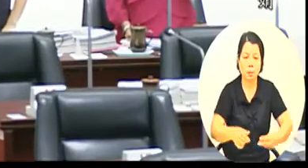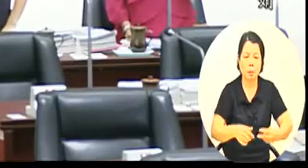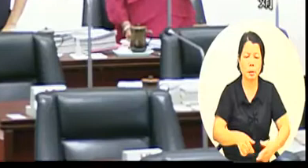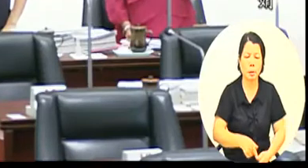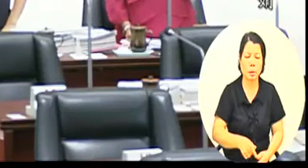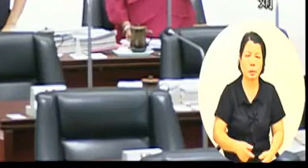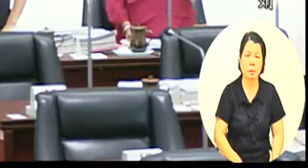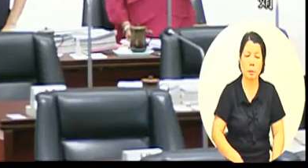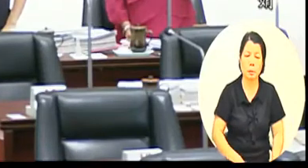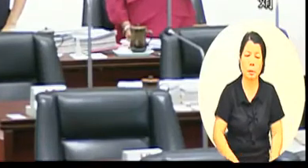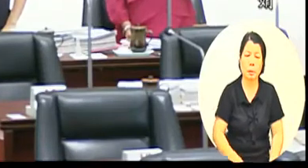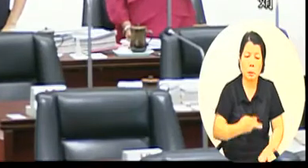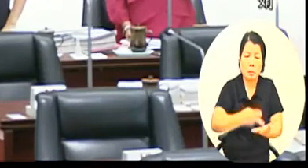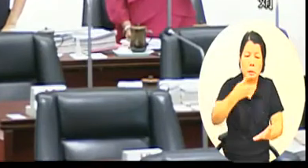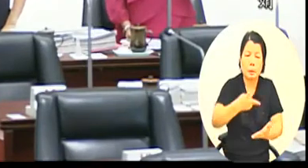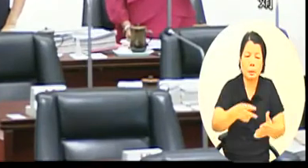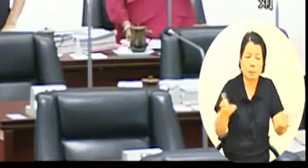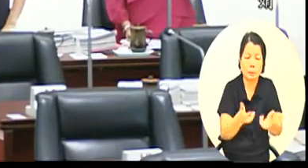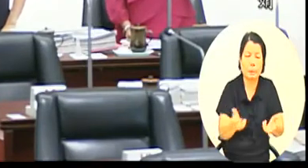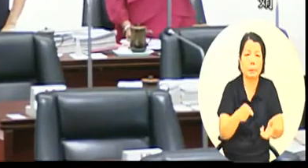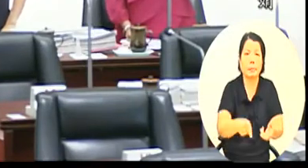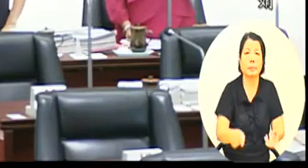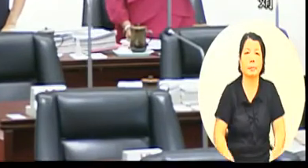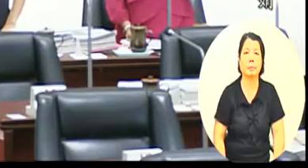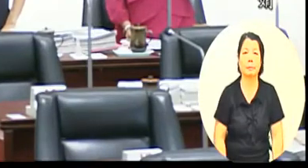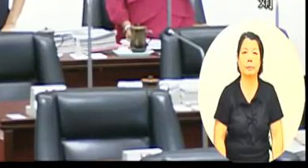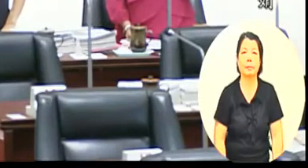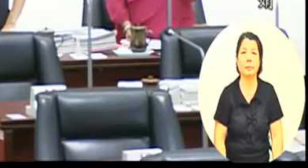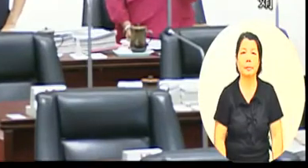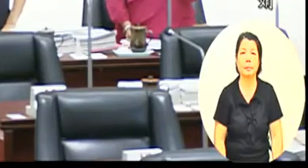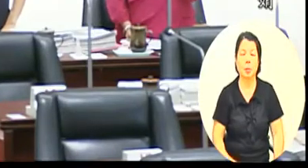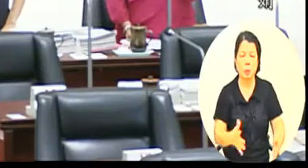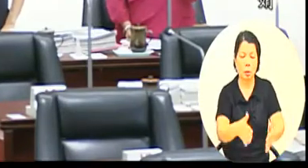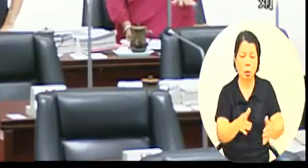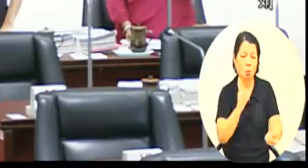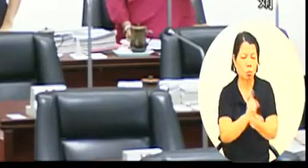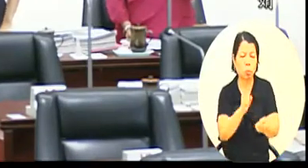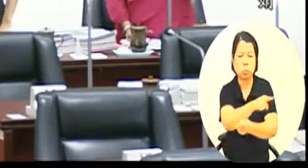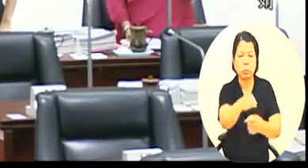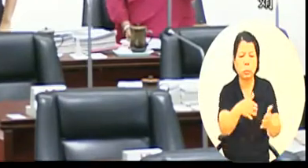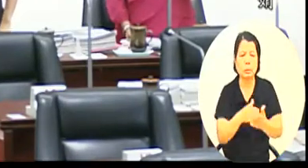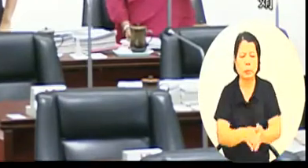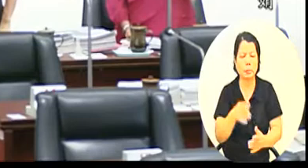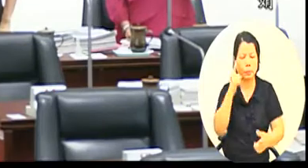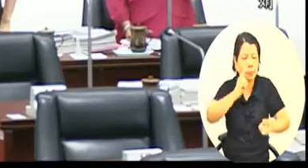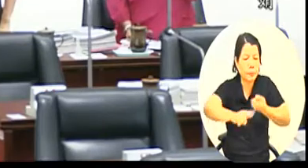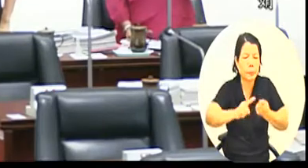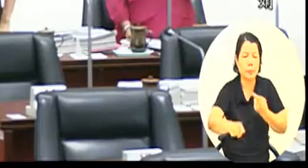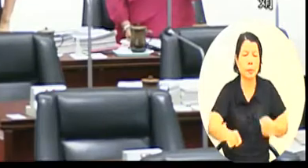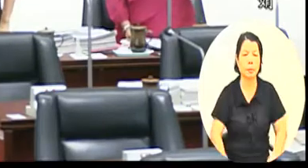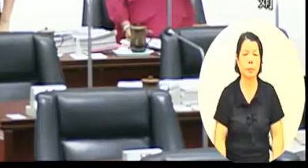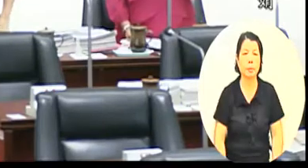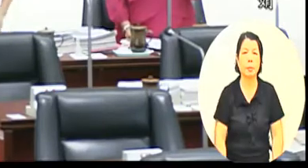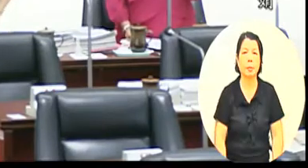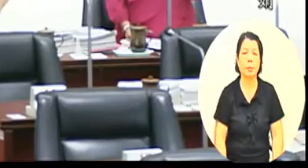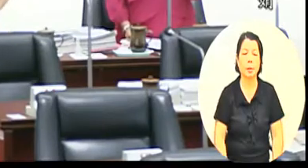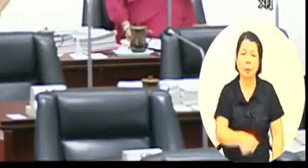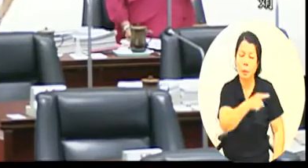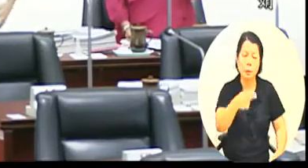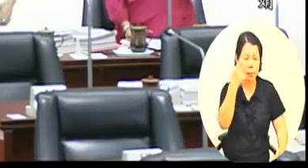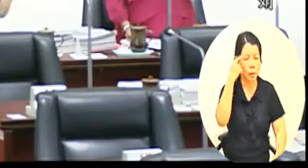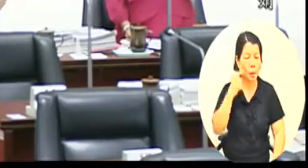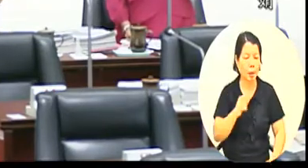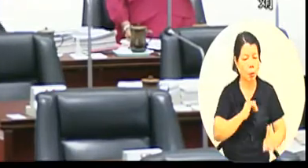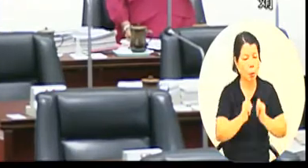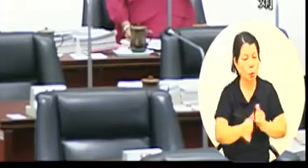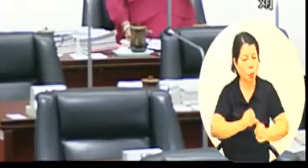二次建筑，所以这反而是物极必反。所以我认为说，既然我们大家都有这样的一个反应，表